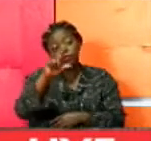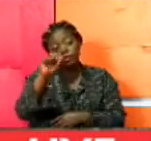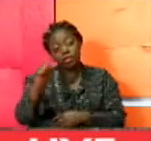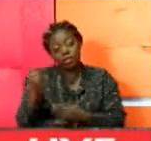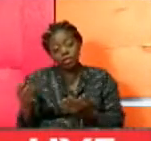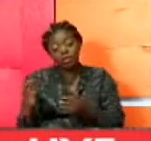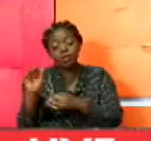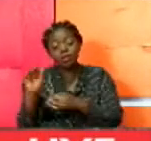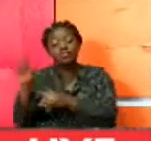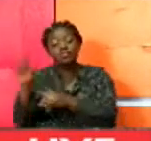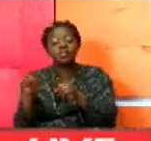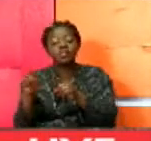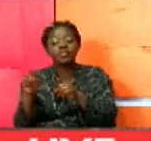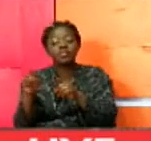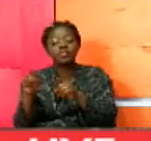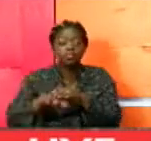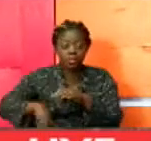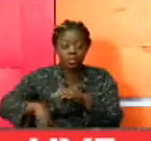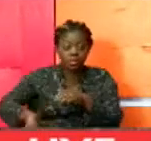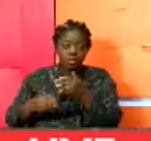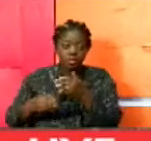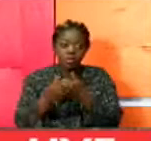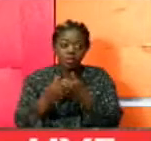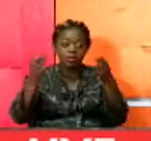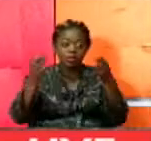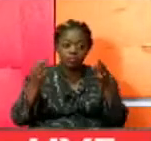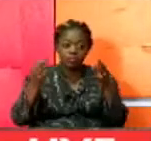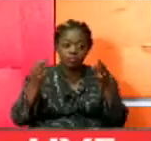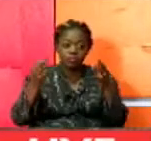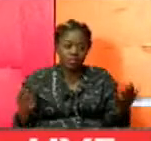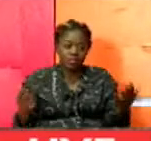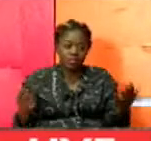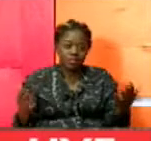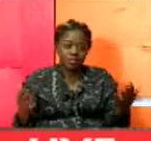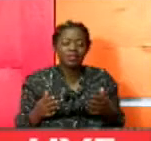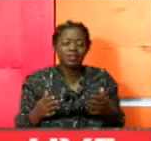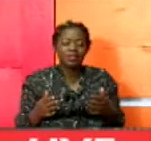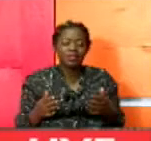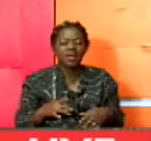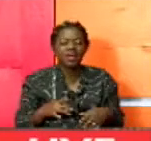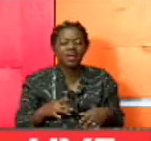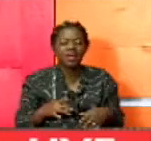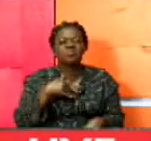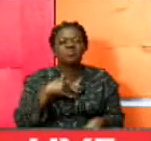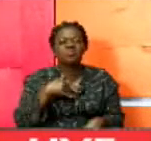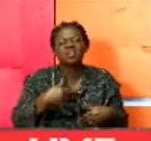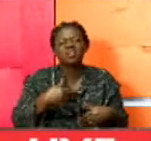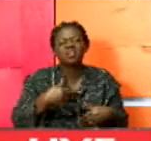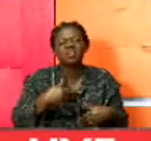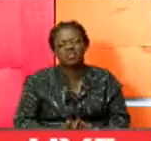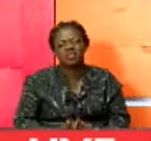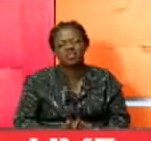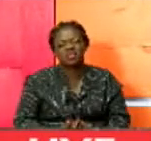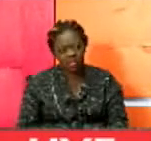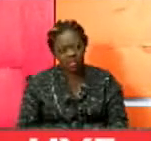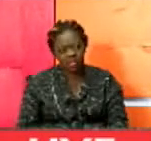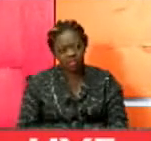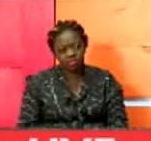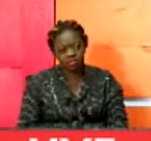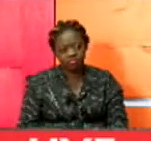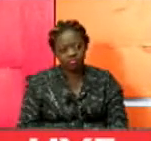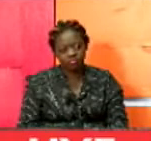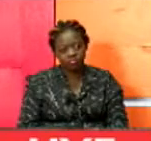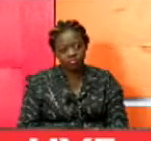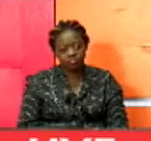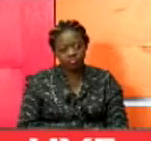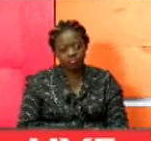kukola ki ajja kukeerewa na buli kimu kwegamba weetamwe obeere nga ramadaani yajjanga okulemesa obulamu